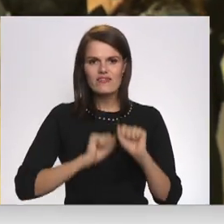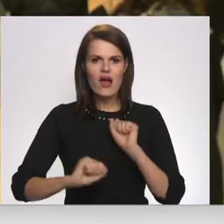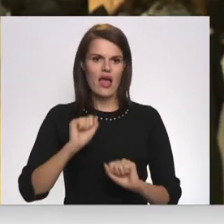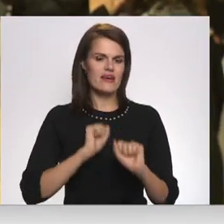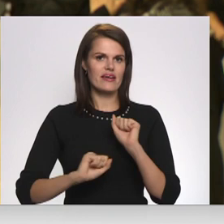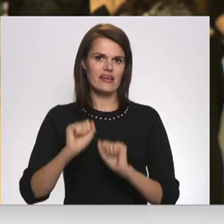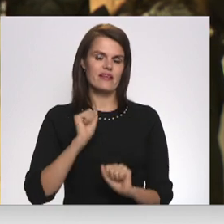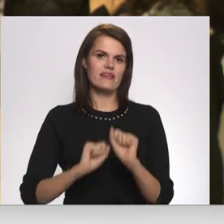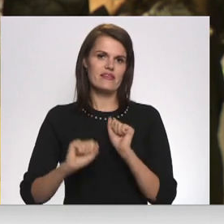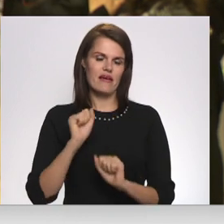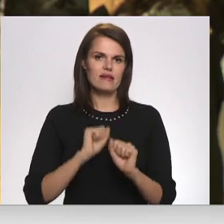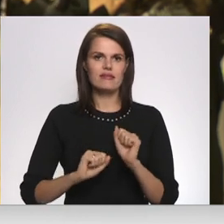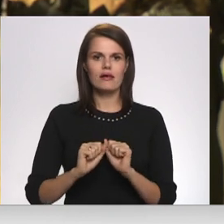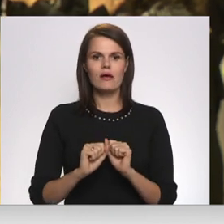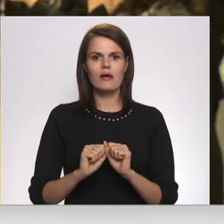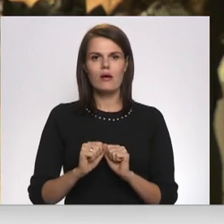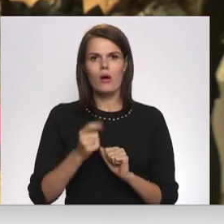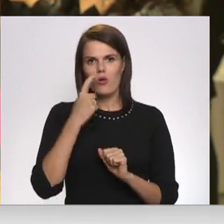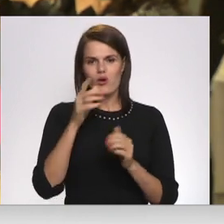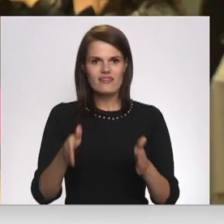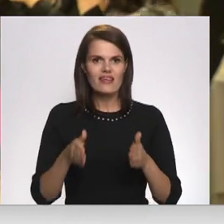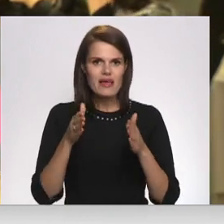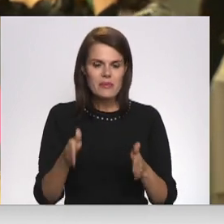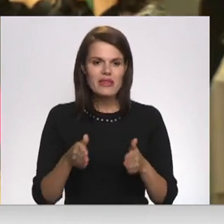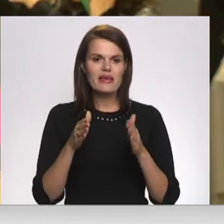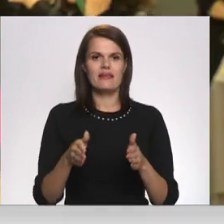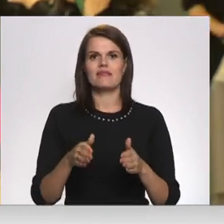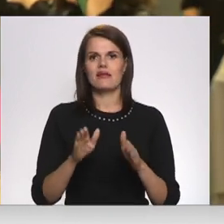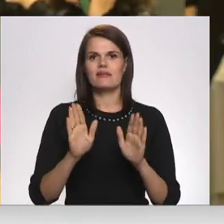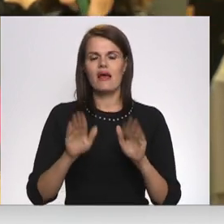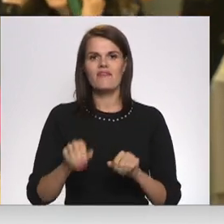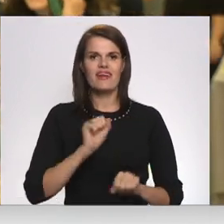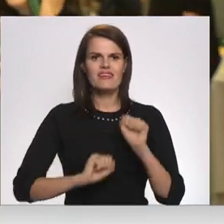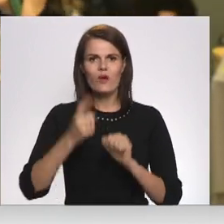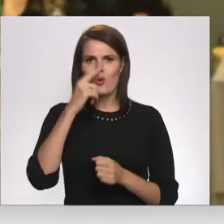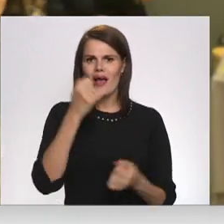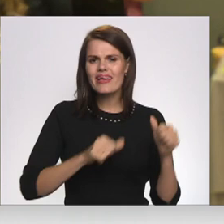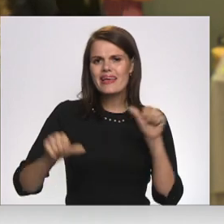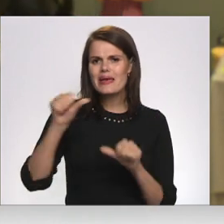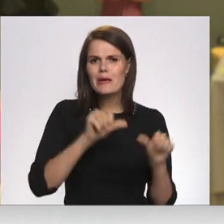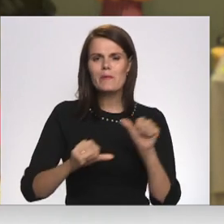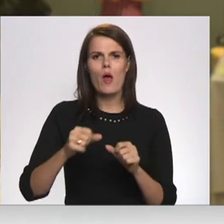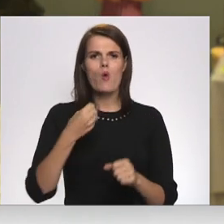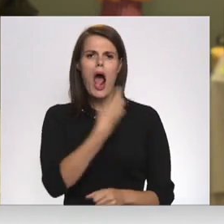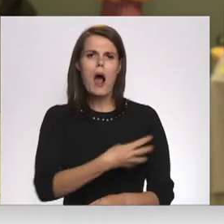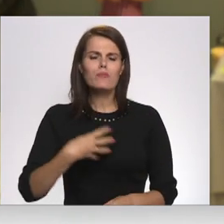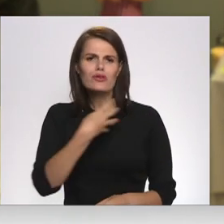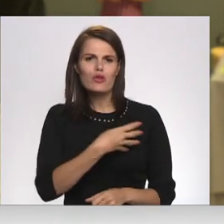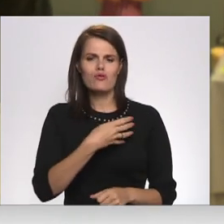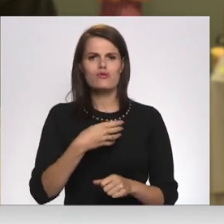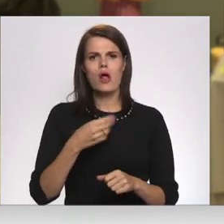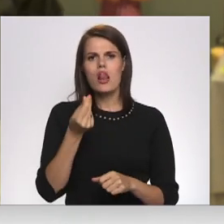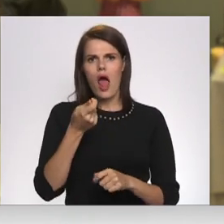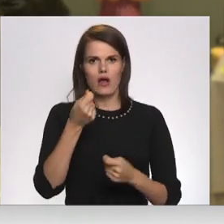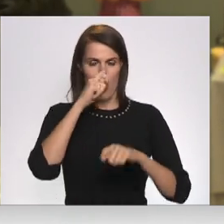pilnībā. No stacionāra, no ķīmioterapijas, no starošanas, no vispār laika un